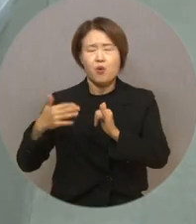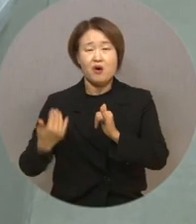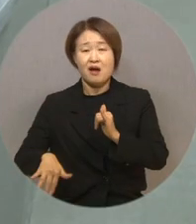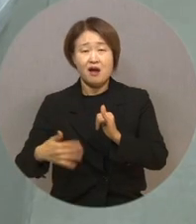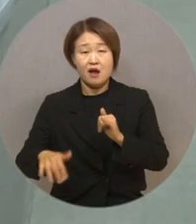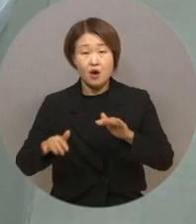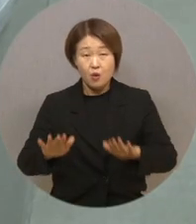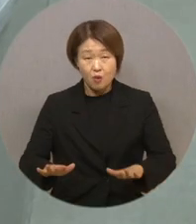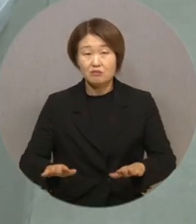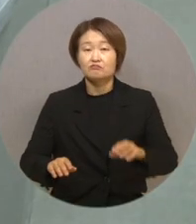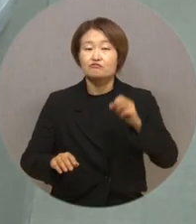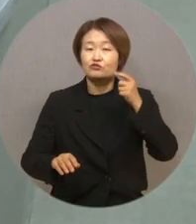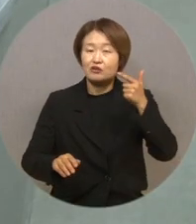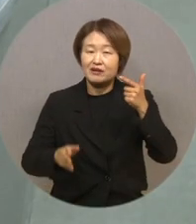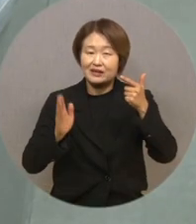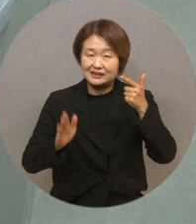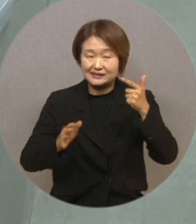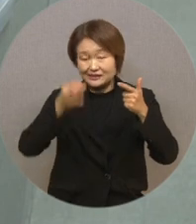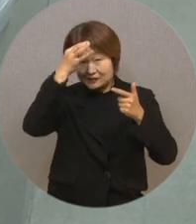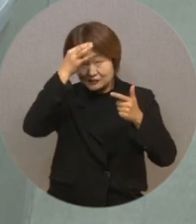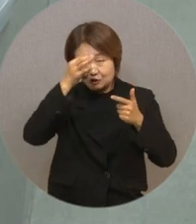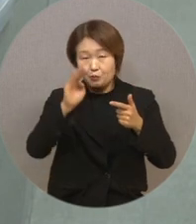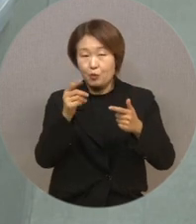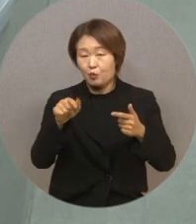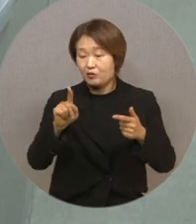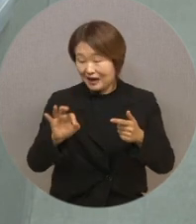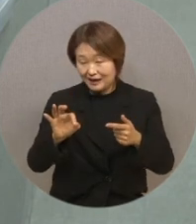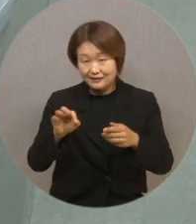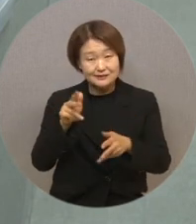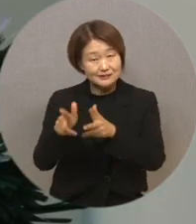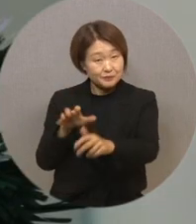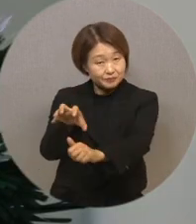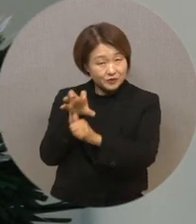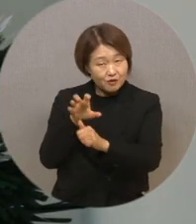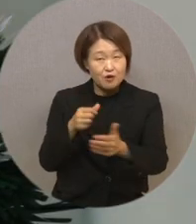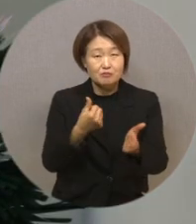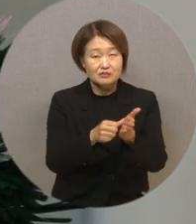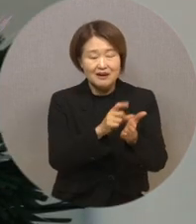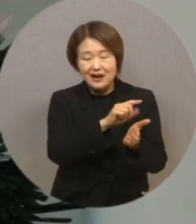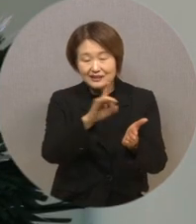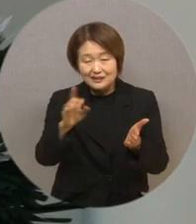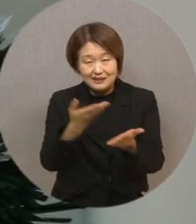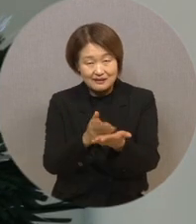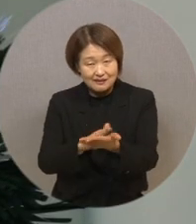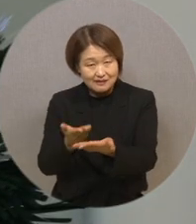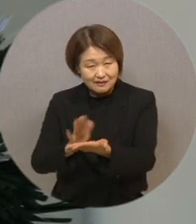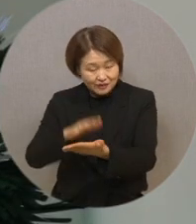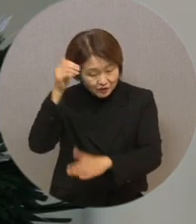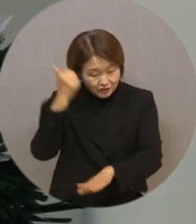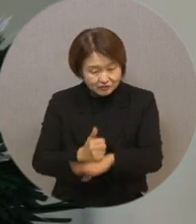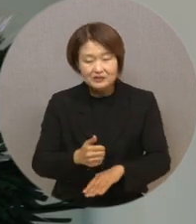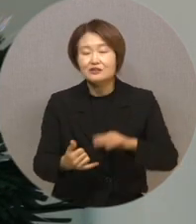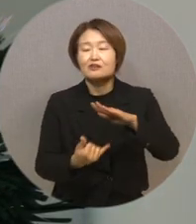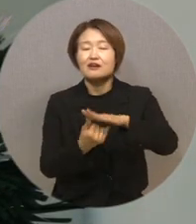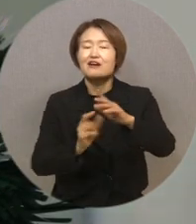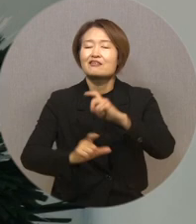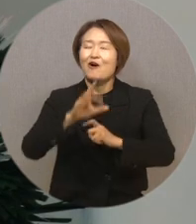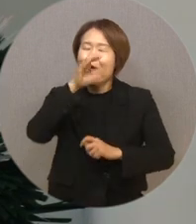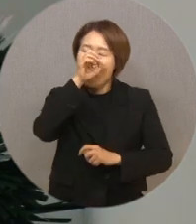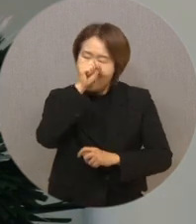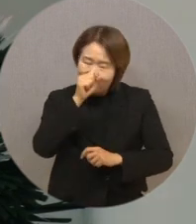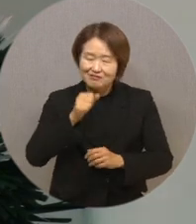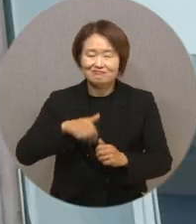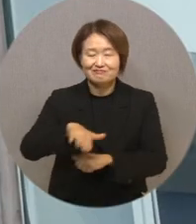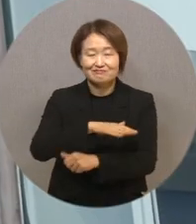올해 상반기 기능 보강 사업을 통해 시설을 리모델링해 지역 청소 들에게 더욱 쾌적한 환경을 제공할